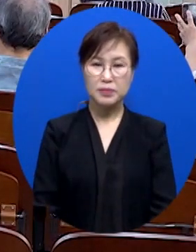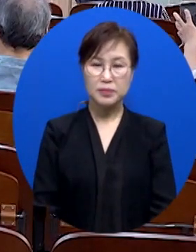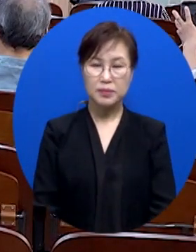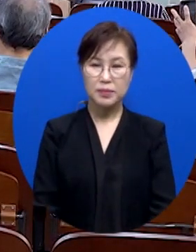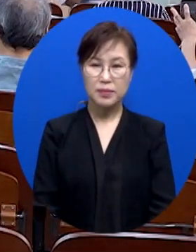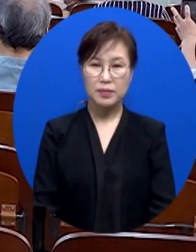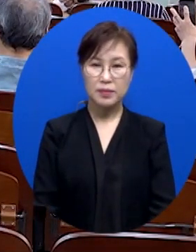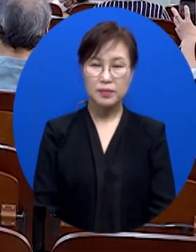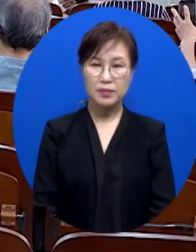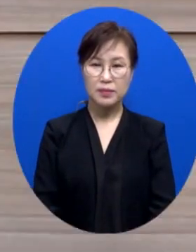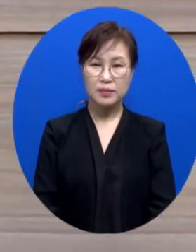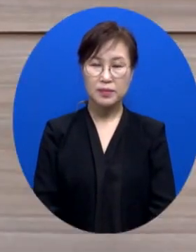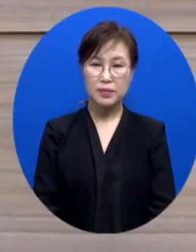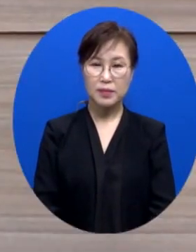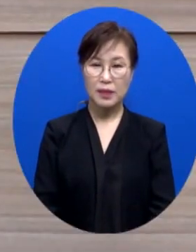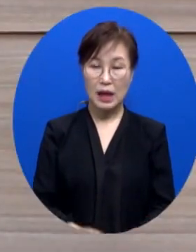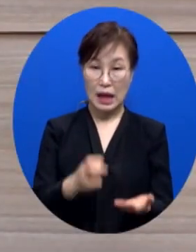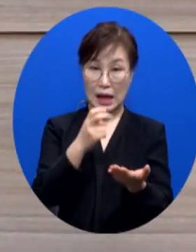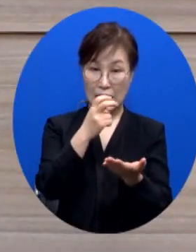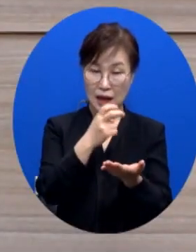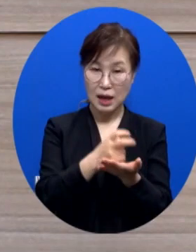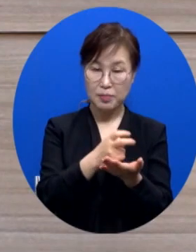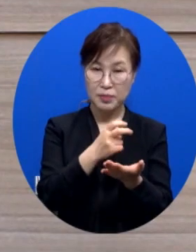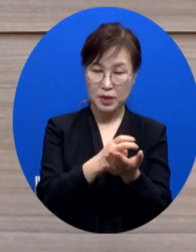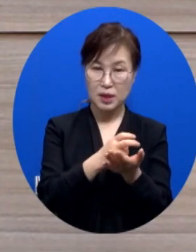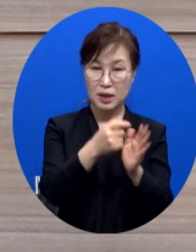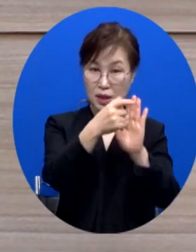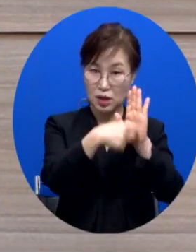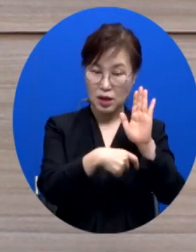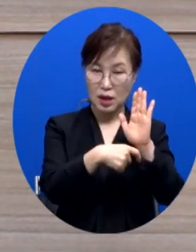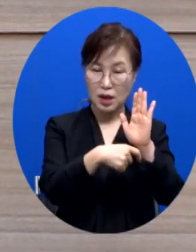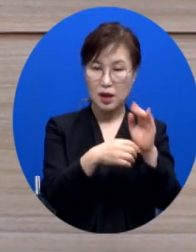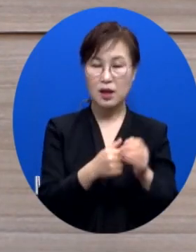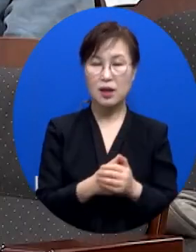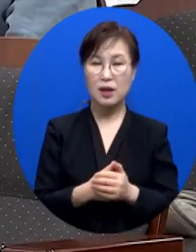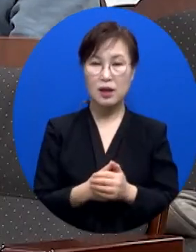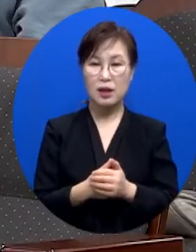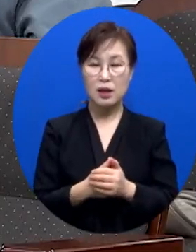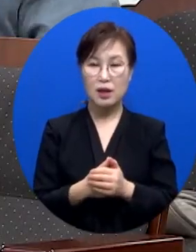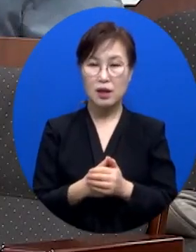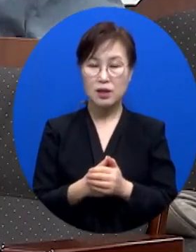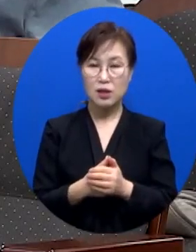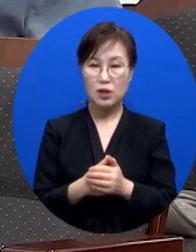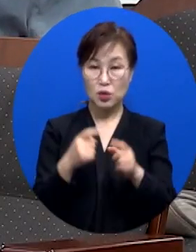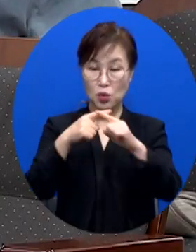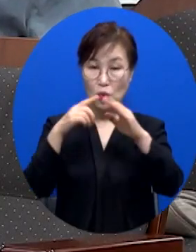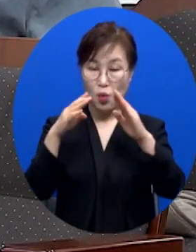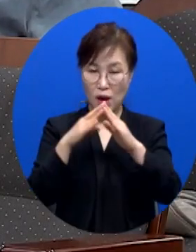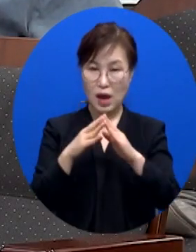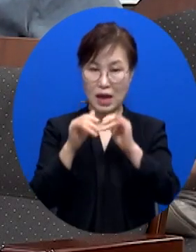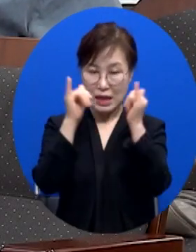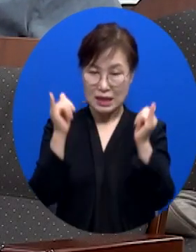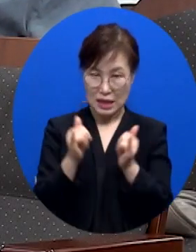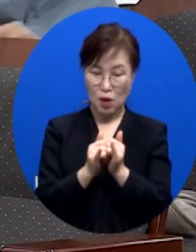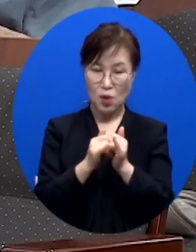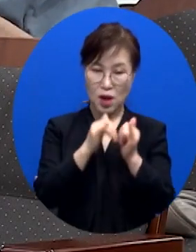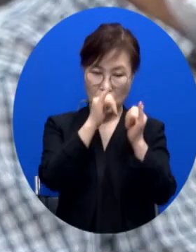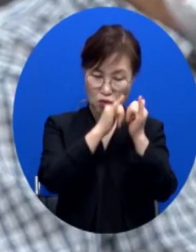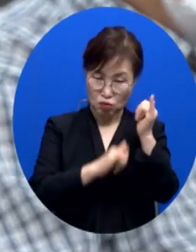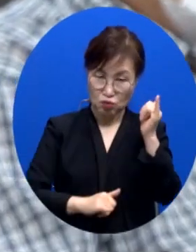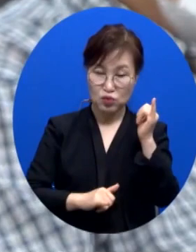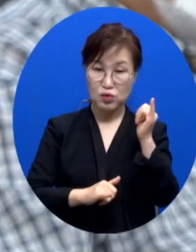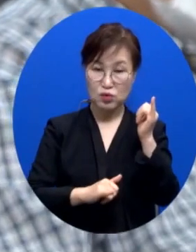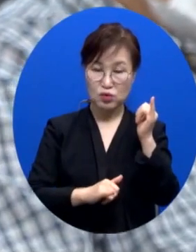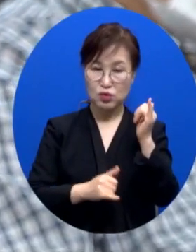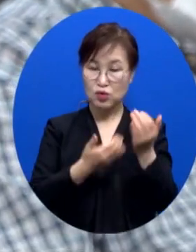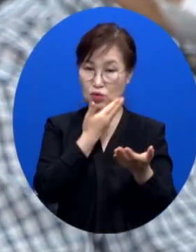이번 행사를 주최한 감리회 중부연회 정현수 감독은 인천산선은 감리교회의 사회선교 유산이라며